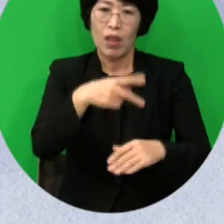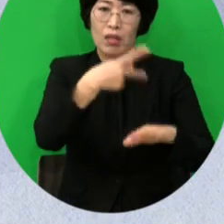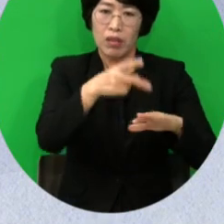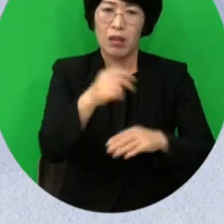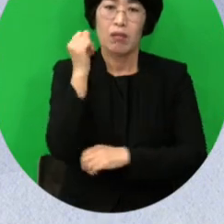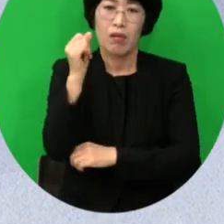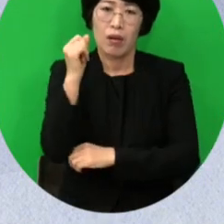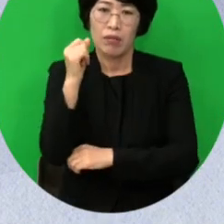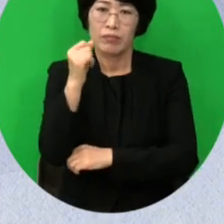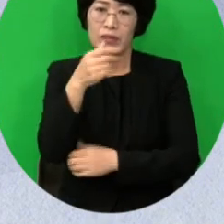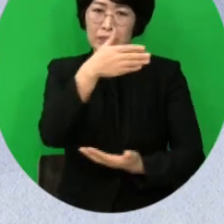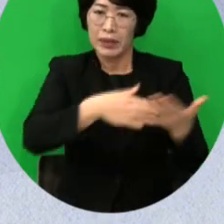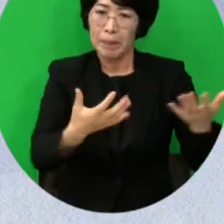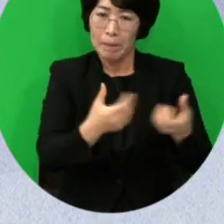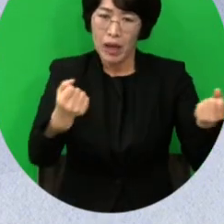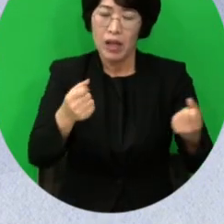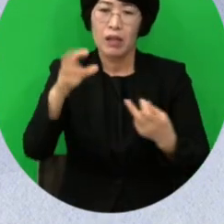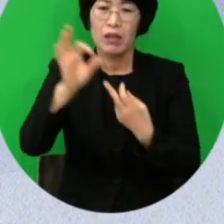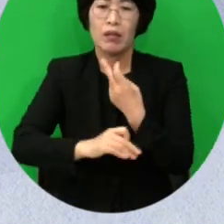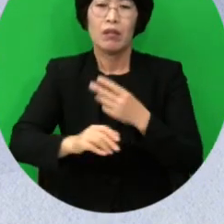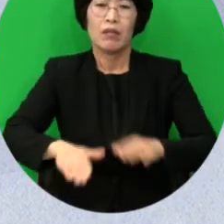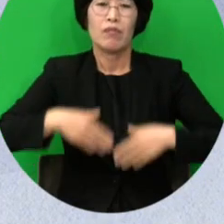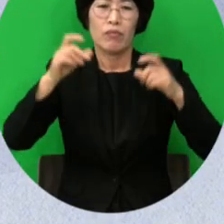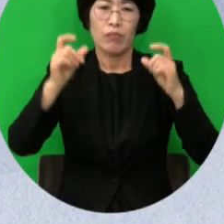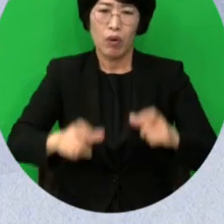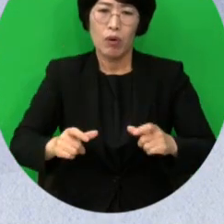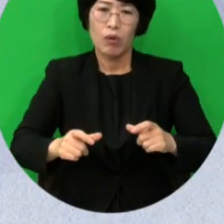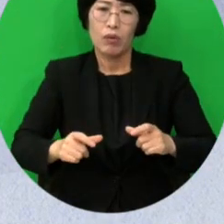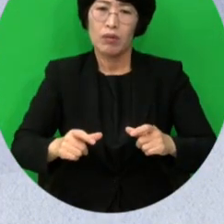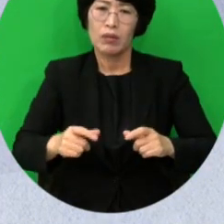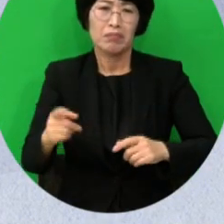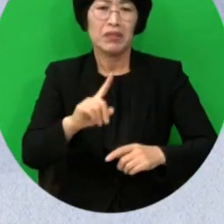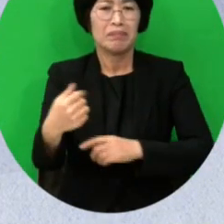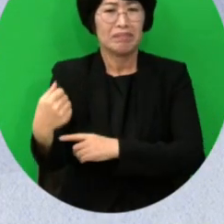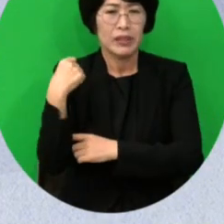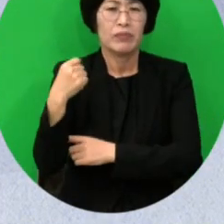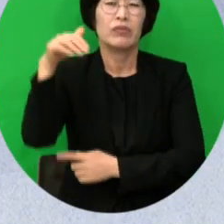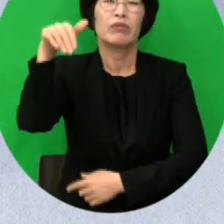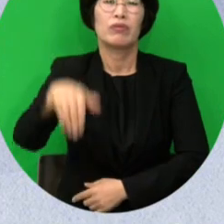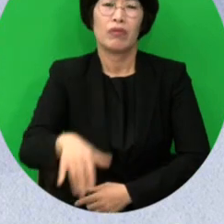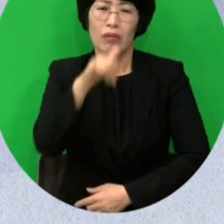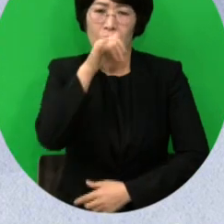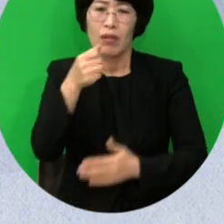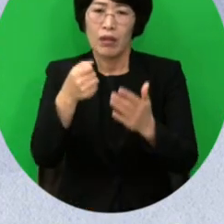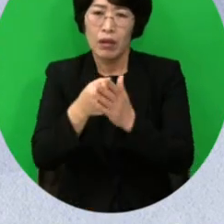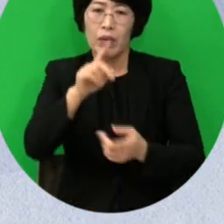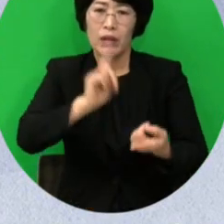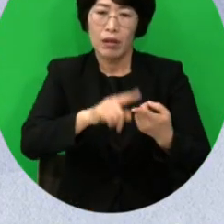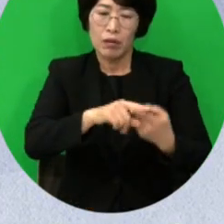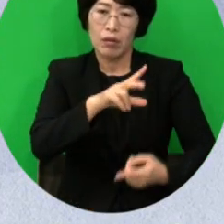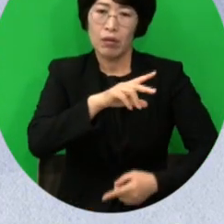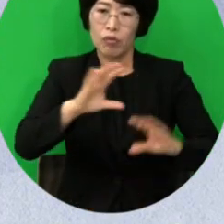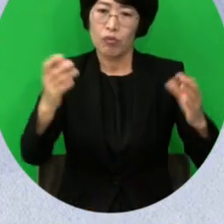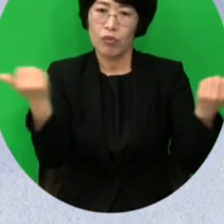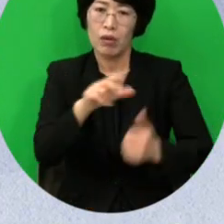갈라지면 산악권의 어떤 그나큰 그렇게 동력을 잃는다 할까? 막 이런 부분이 있어서